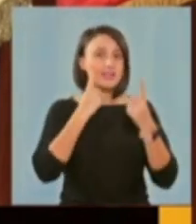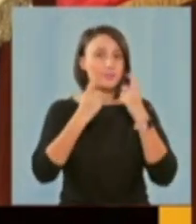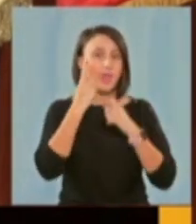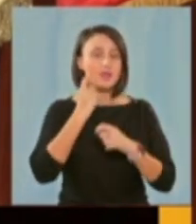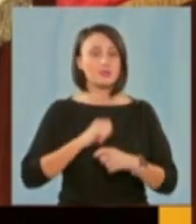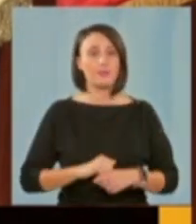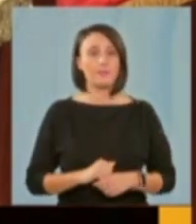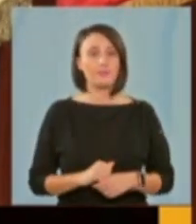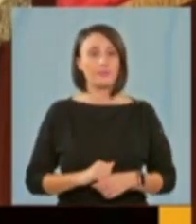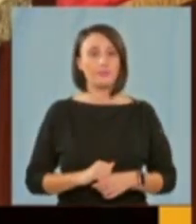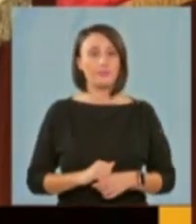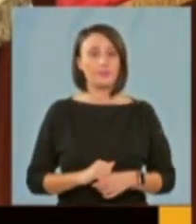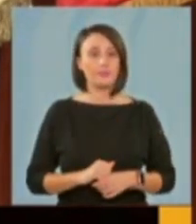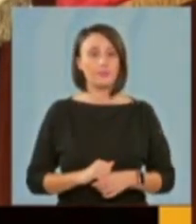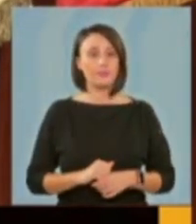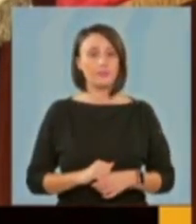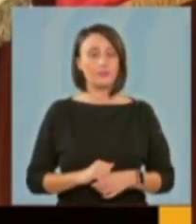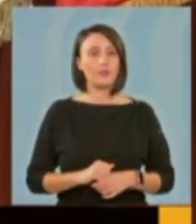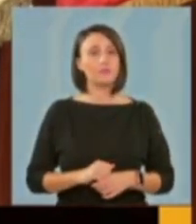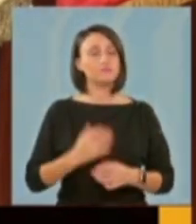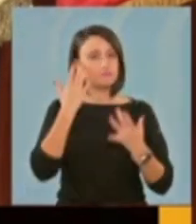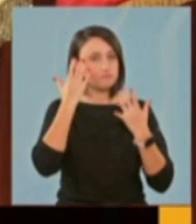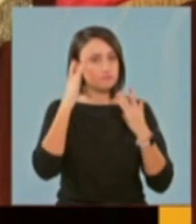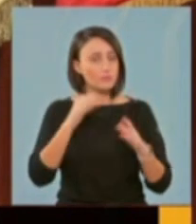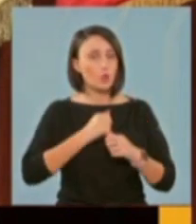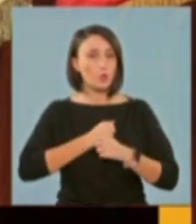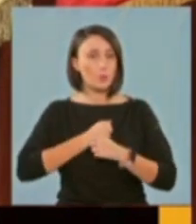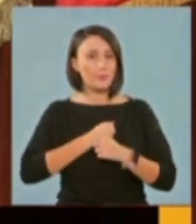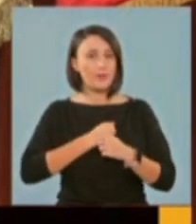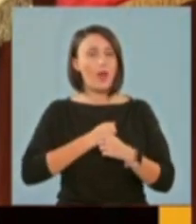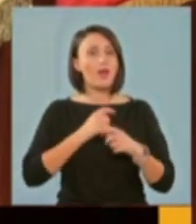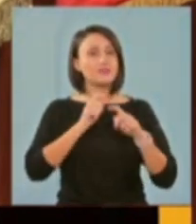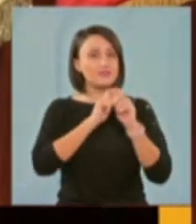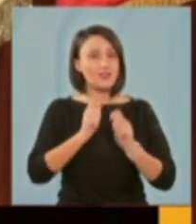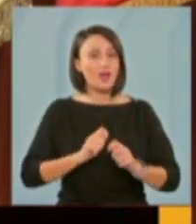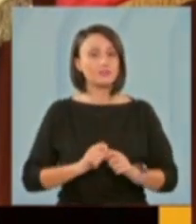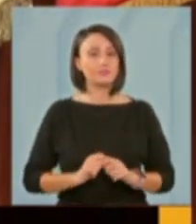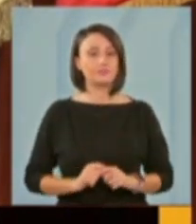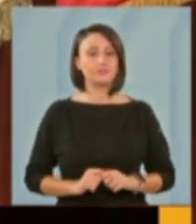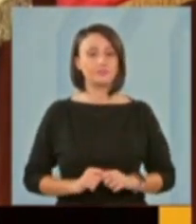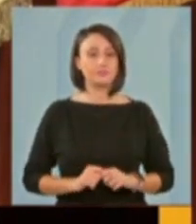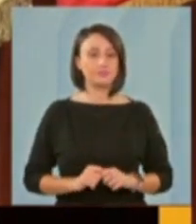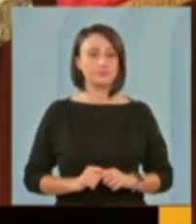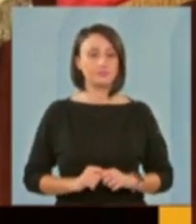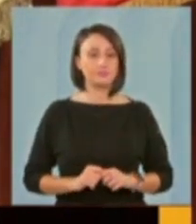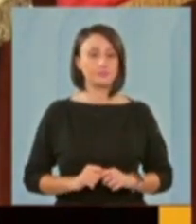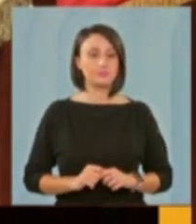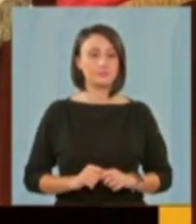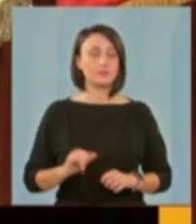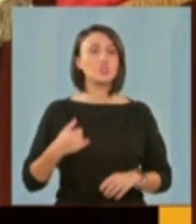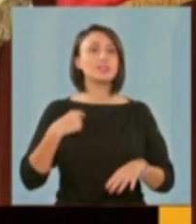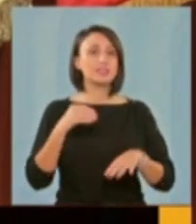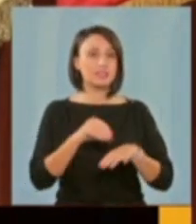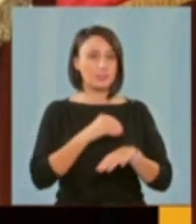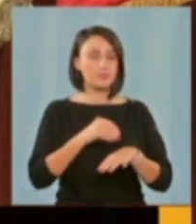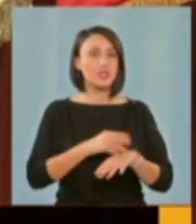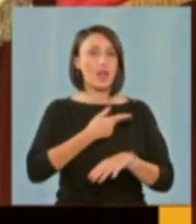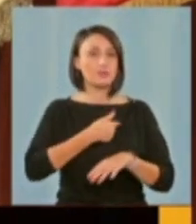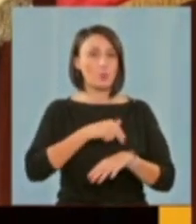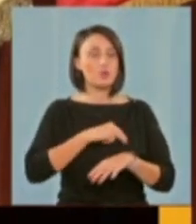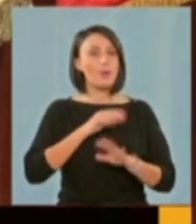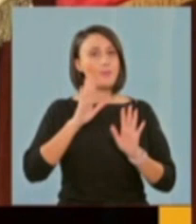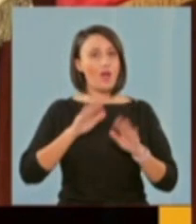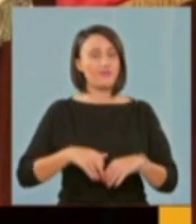pe devotamentul pe care cu siguranță l-aveți, iubirea de patrie care este indubitabilă și simțul responsabilității pe care